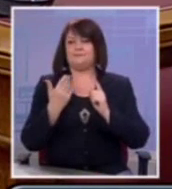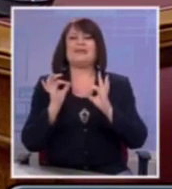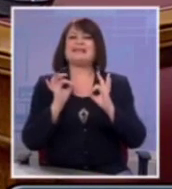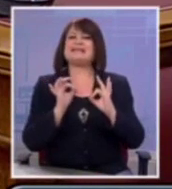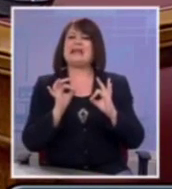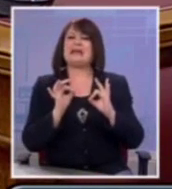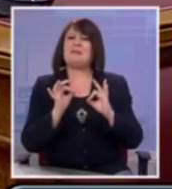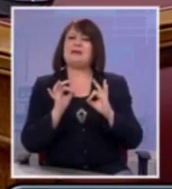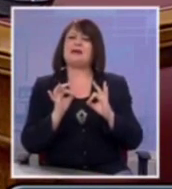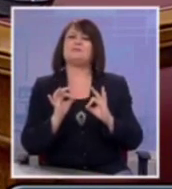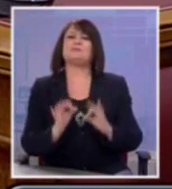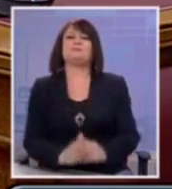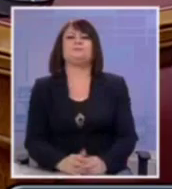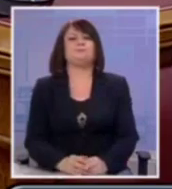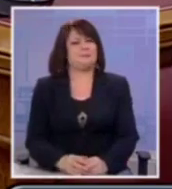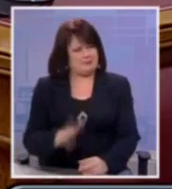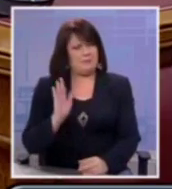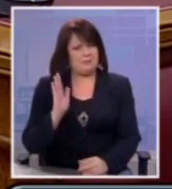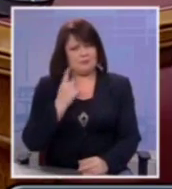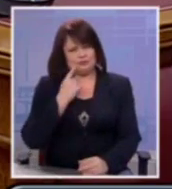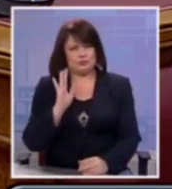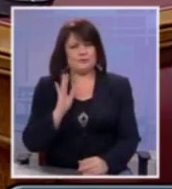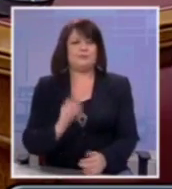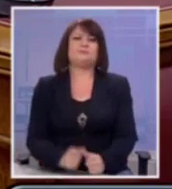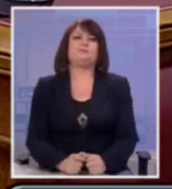συγκεκριμένα, ένα λεφτάκι,